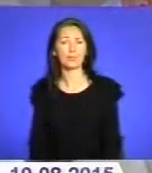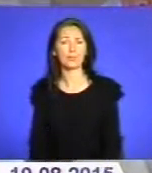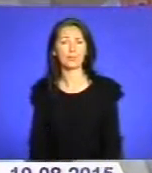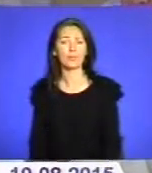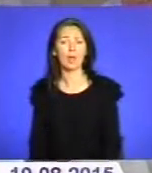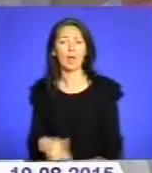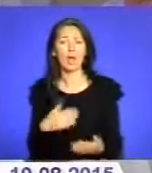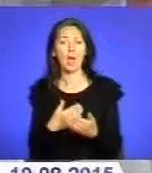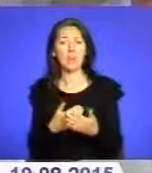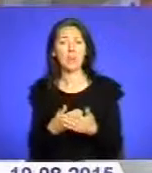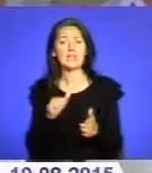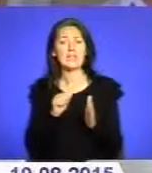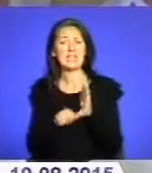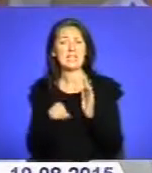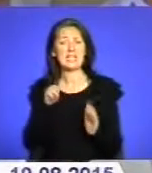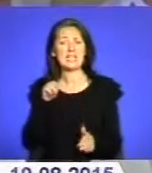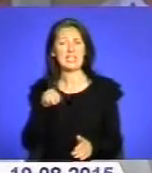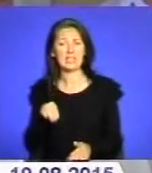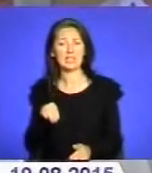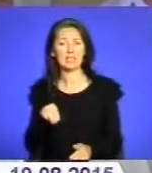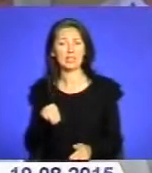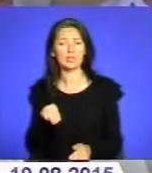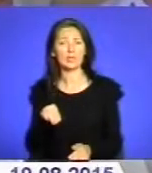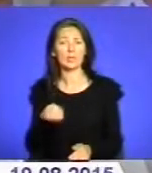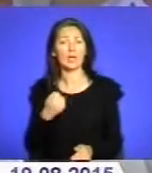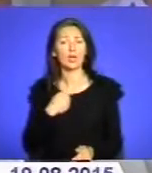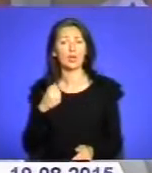Майже 60 тисяч